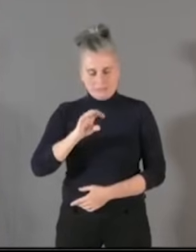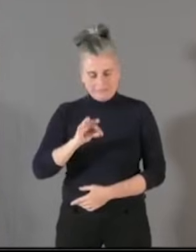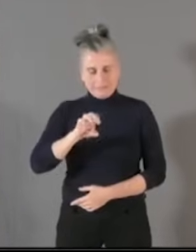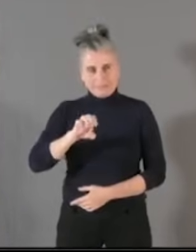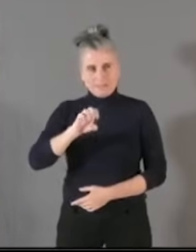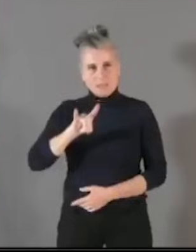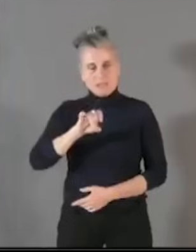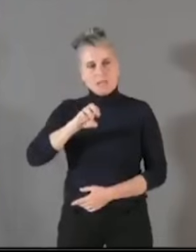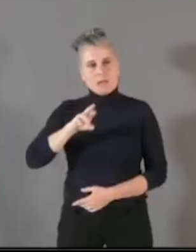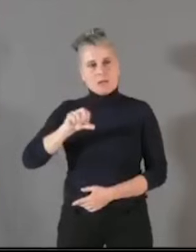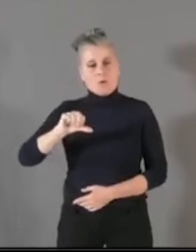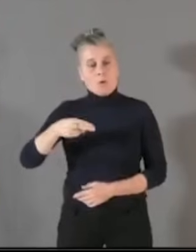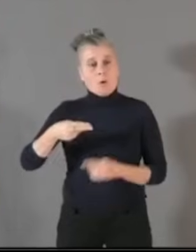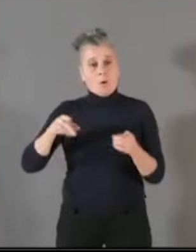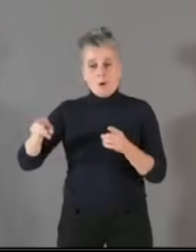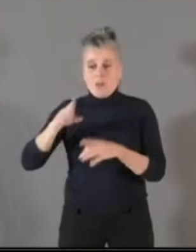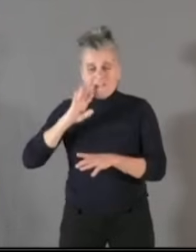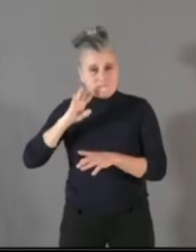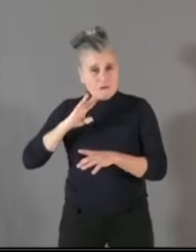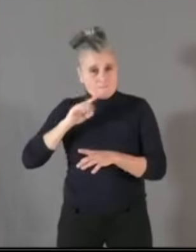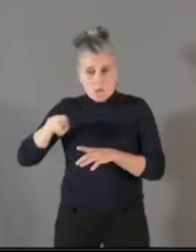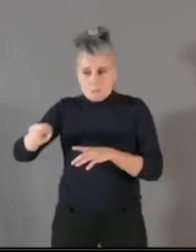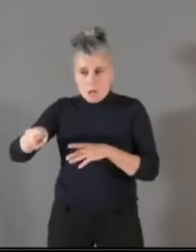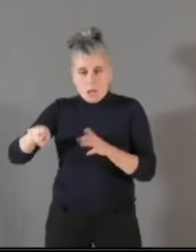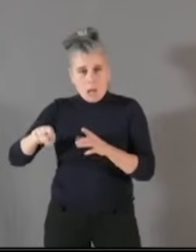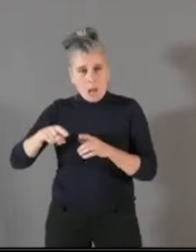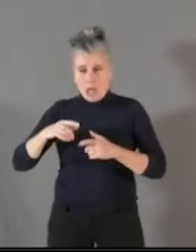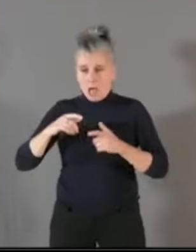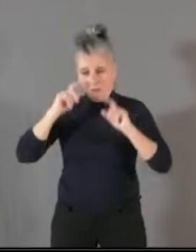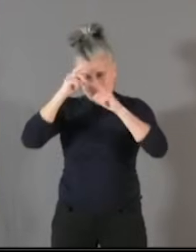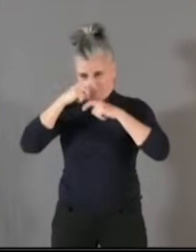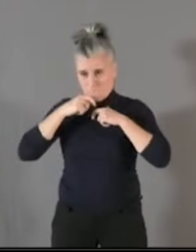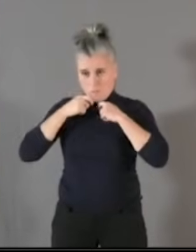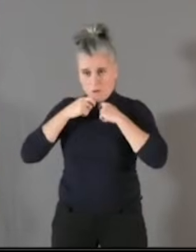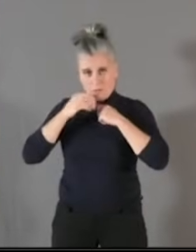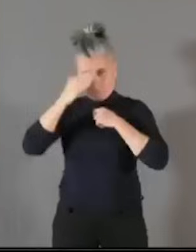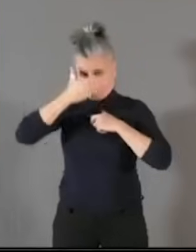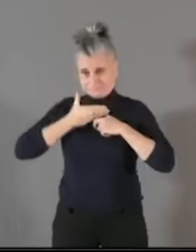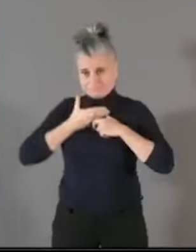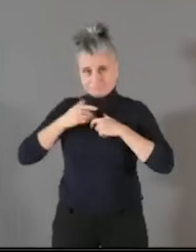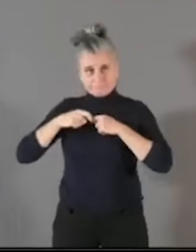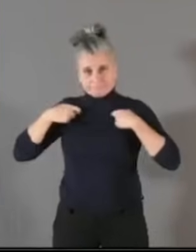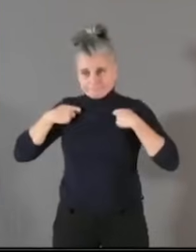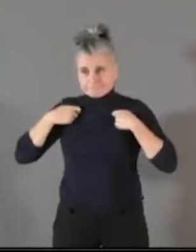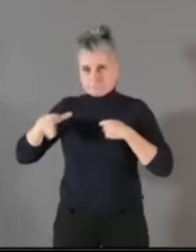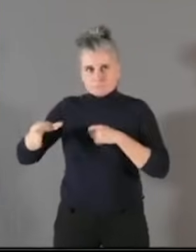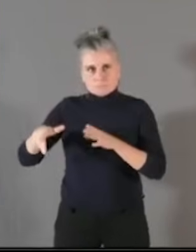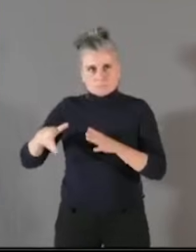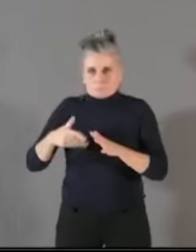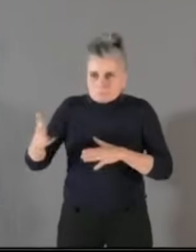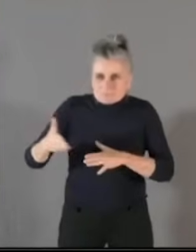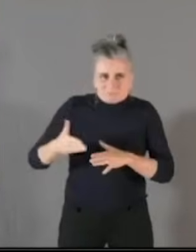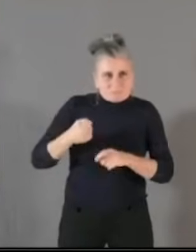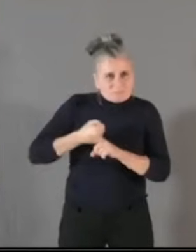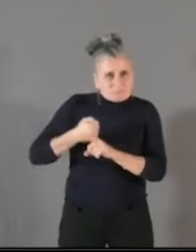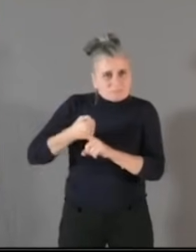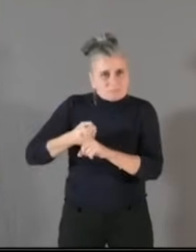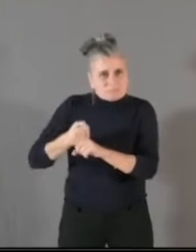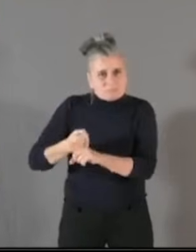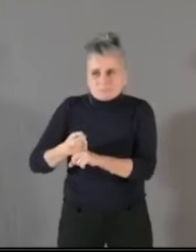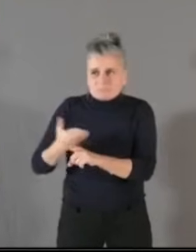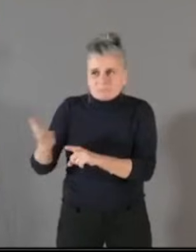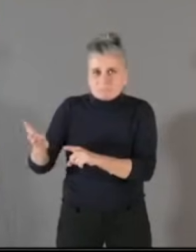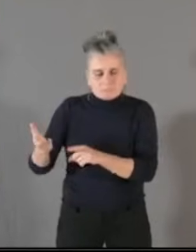êtes tellement en retrait sur la nécessité de ce combat qui est à mener à 500 mètres de la mairie.